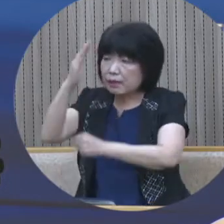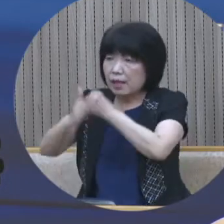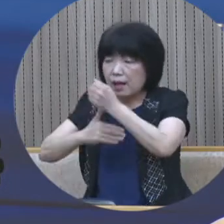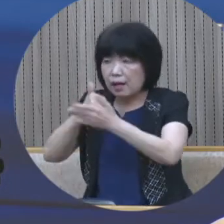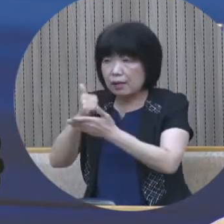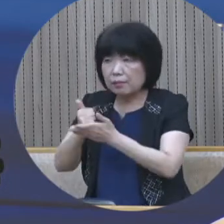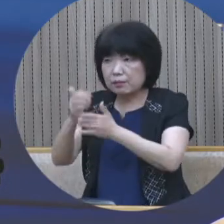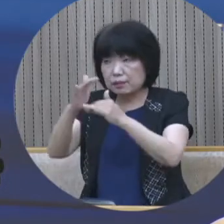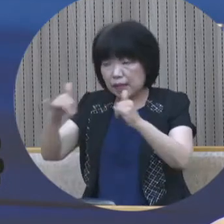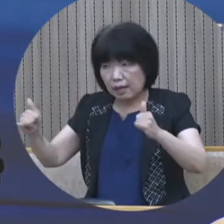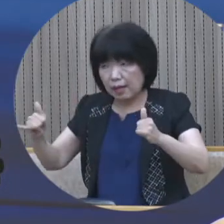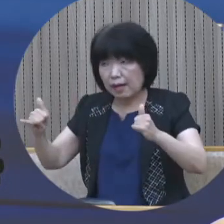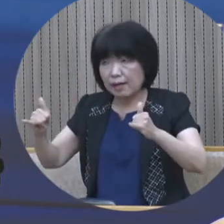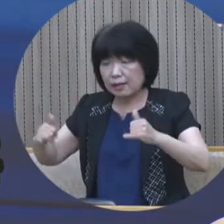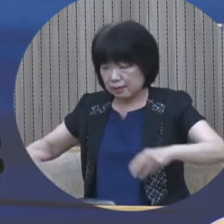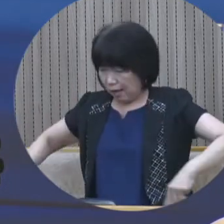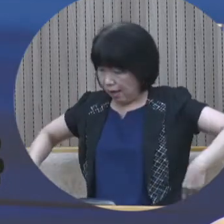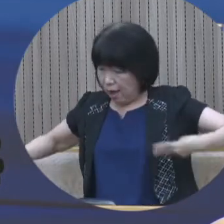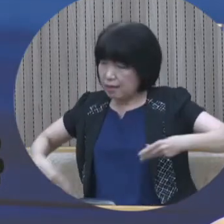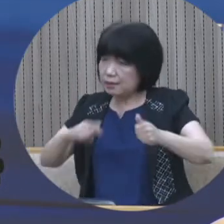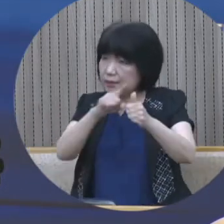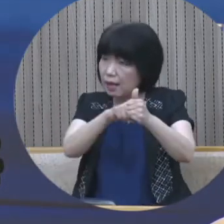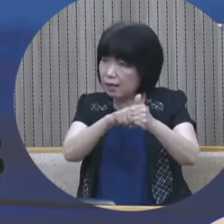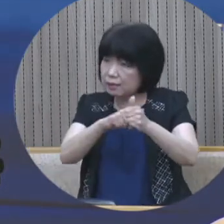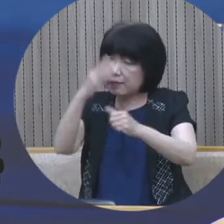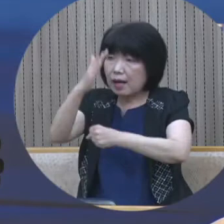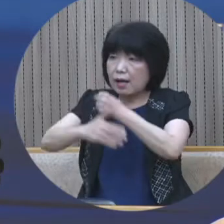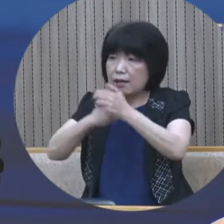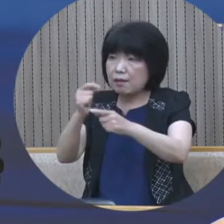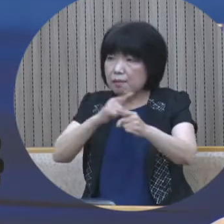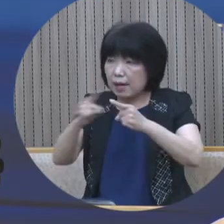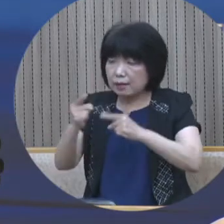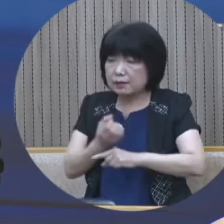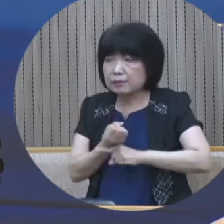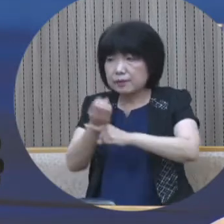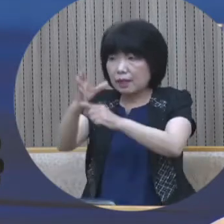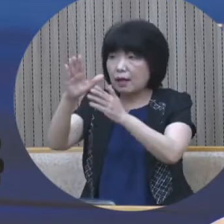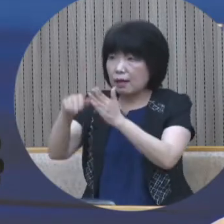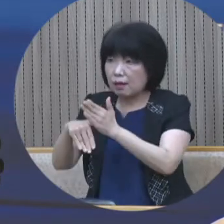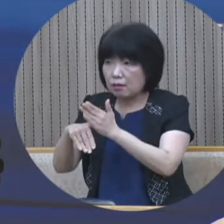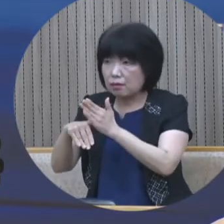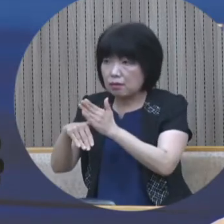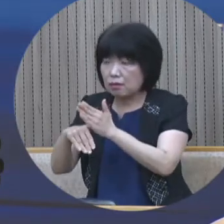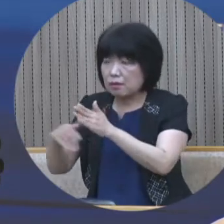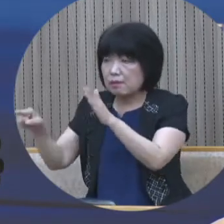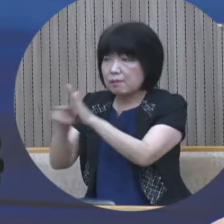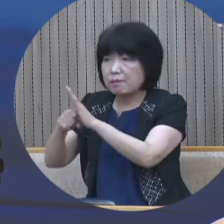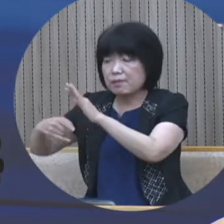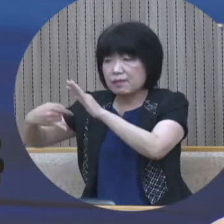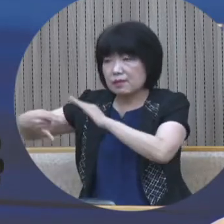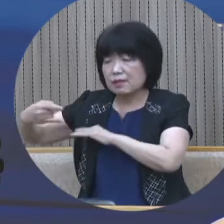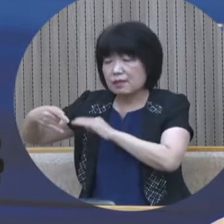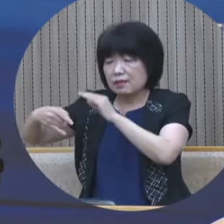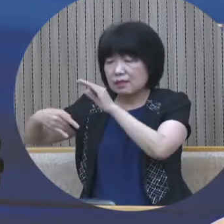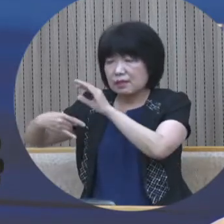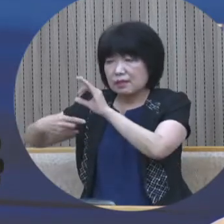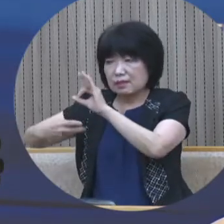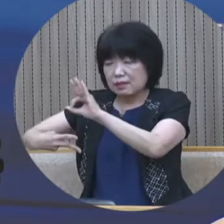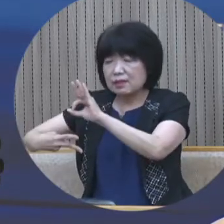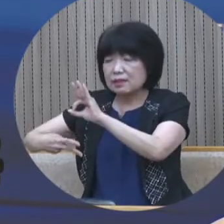하나님의 사람 엘리사가 하나님의 말씀을 전할 때에 불신앙으로 일관했다는